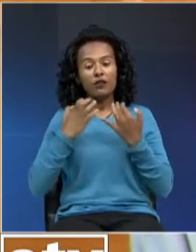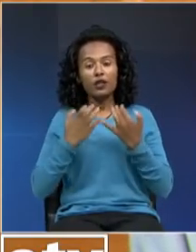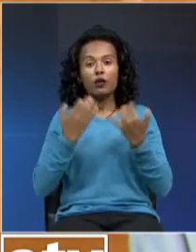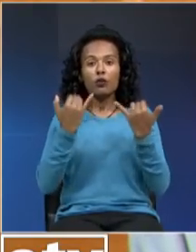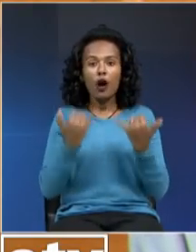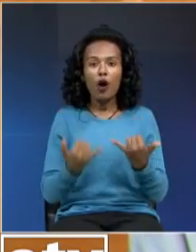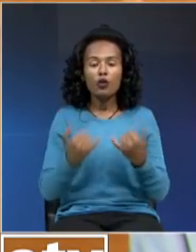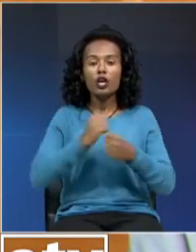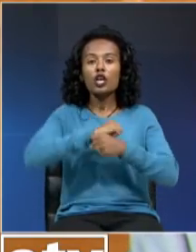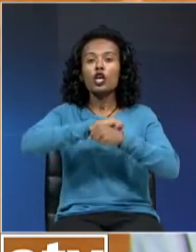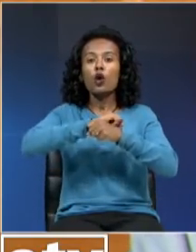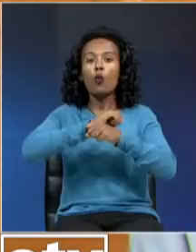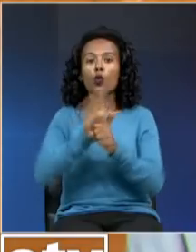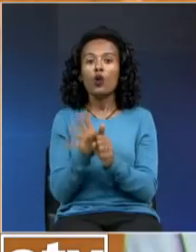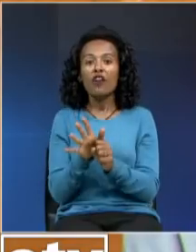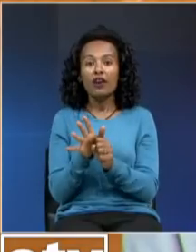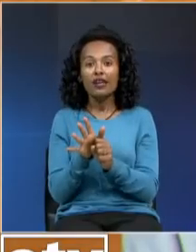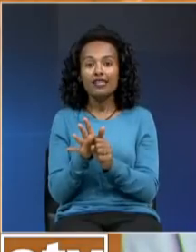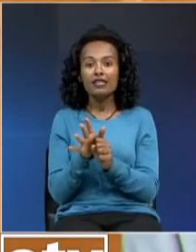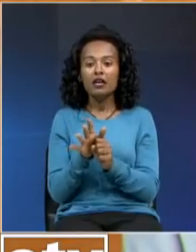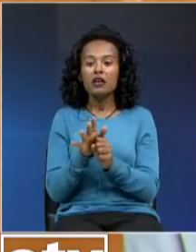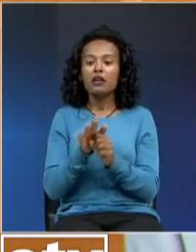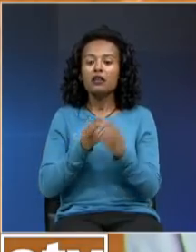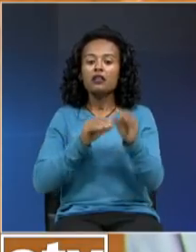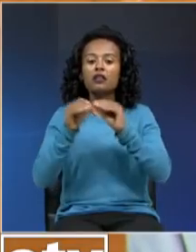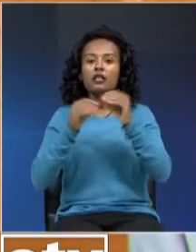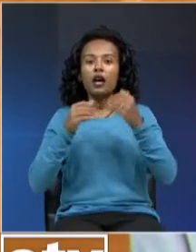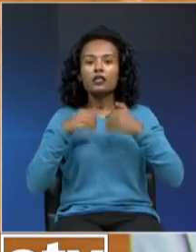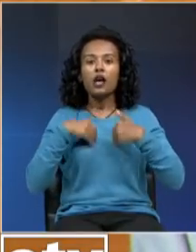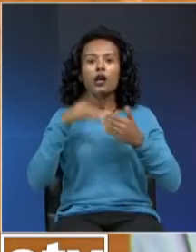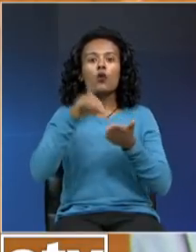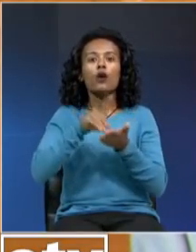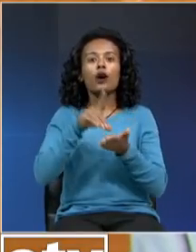አሁን የኮሮና ቫይረስ እየዞረ ያለው ከተማ ላይ ነው።